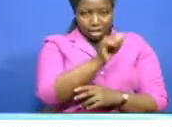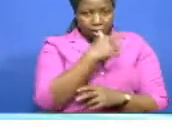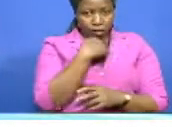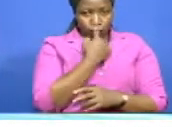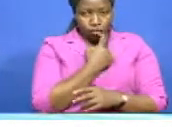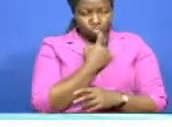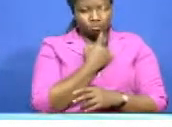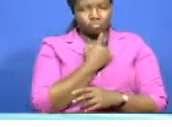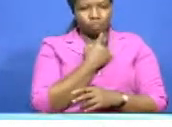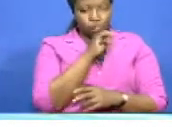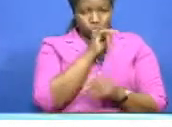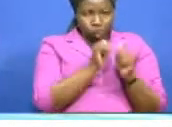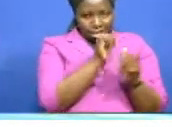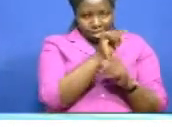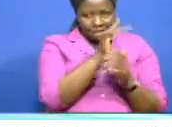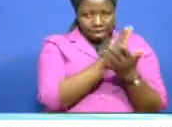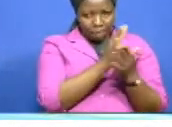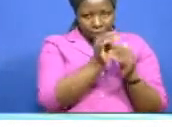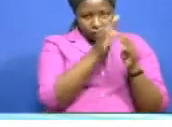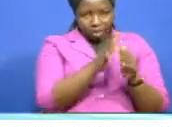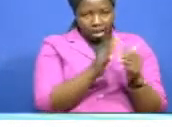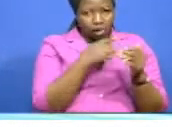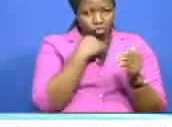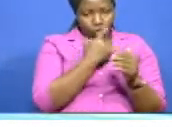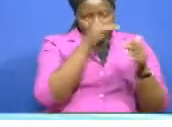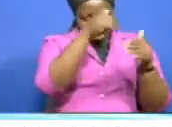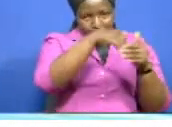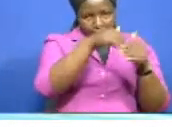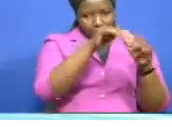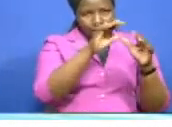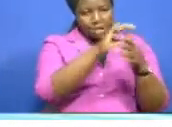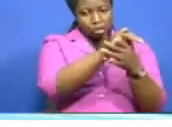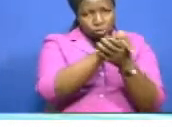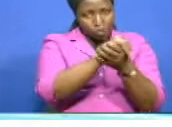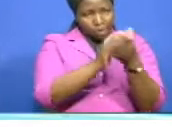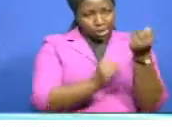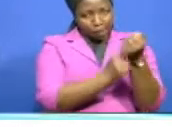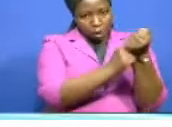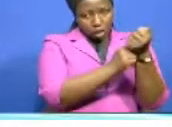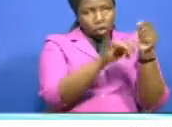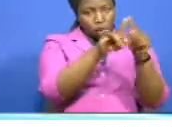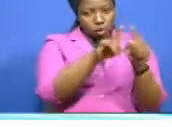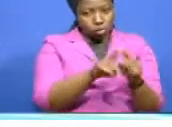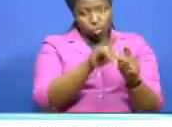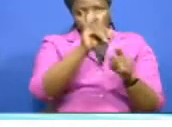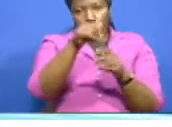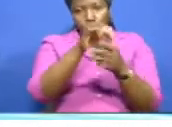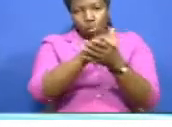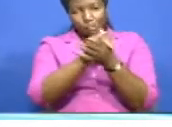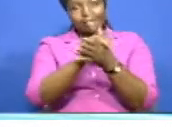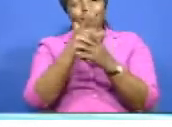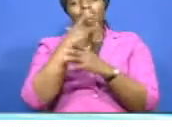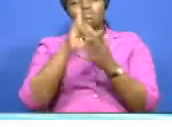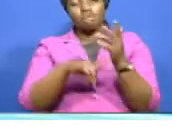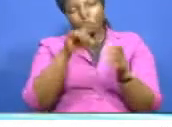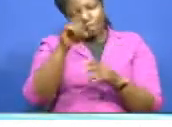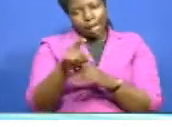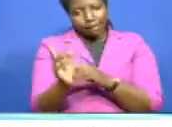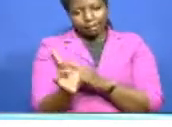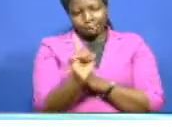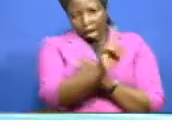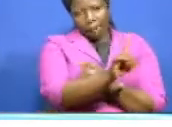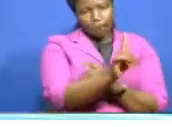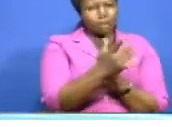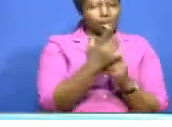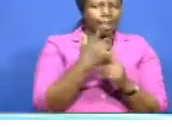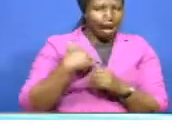ya wale wabunge ama viongozi ambao wako katika Jubilee, nayo Jubilee vile vile yenyewe imesema ya kwamba itajipeleka debeni. Pengine